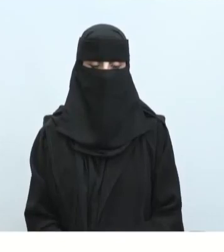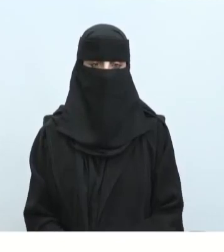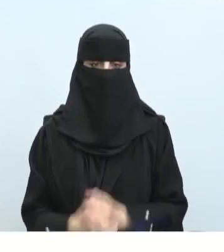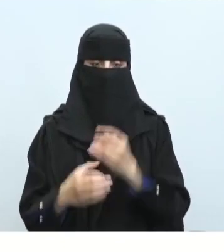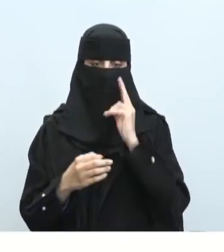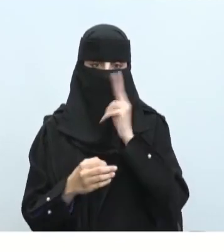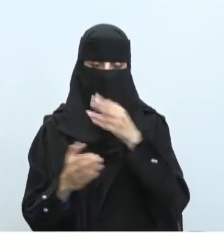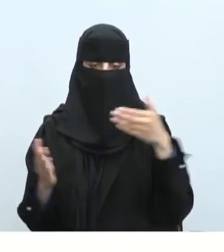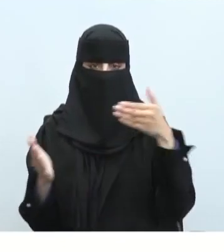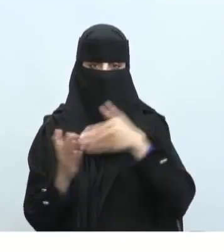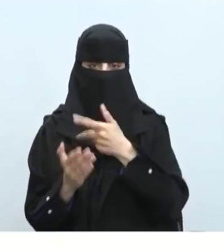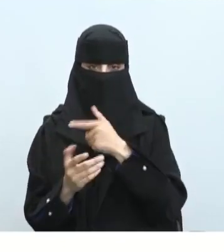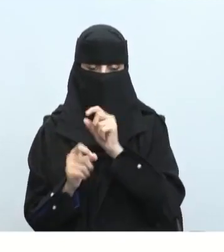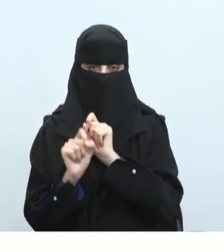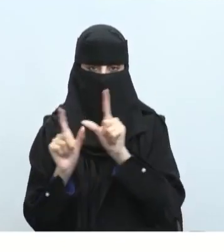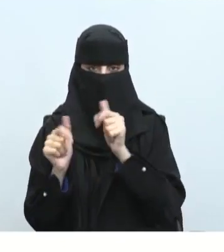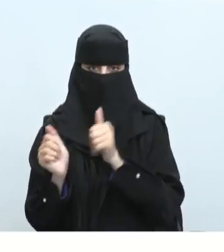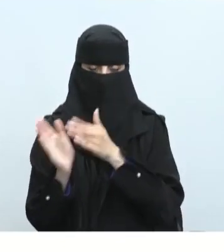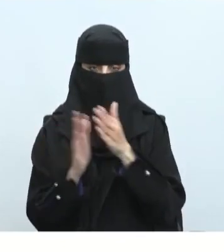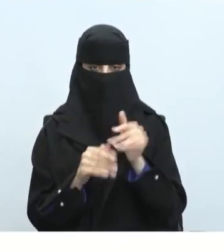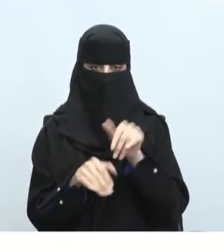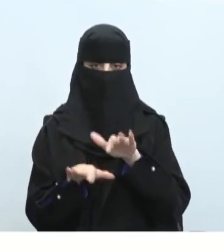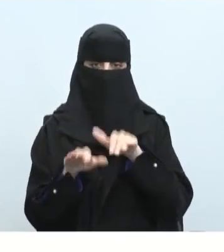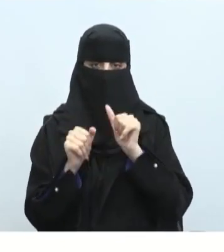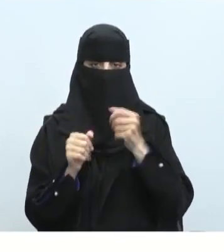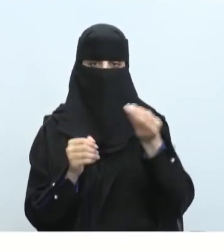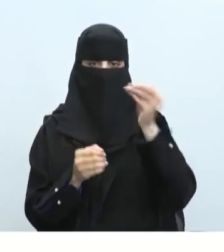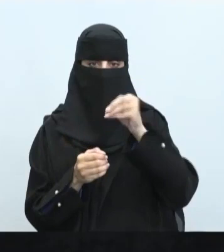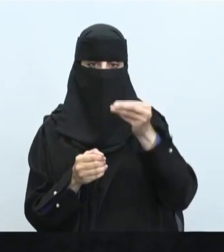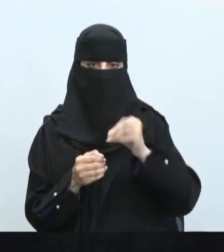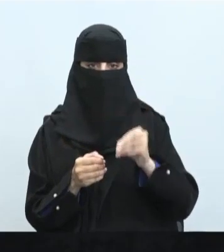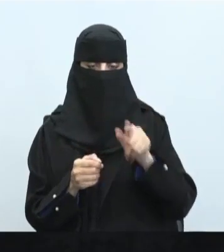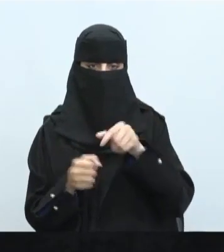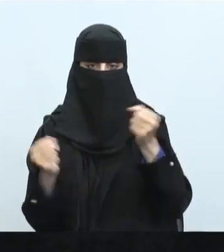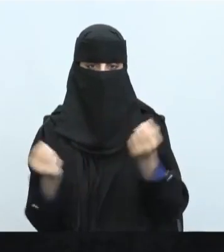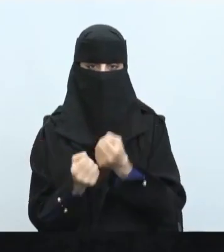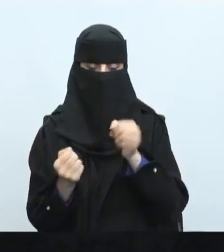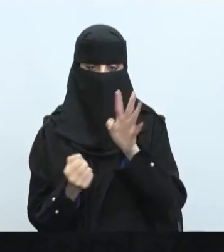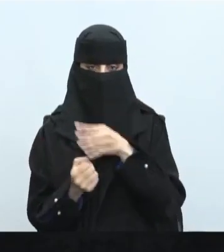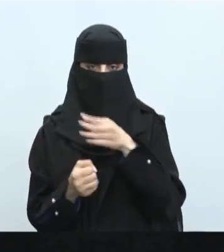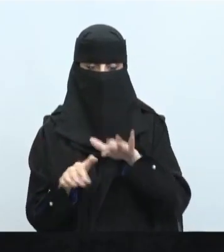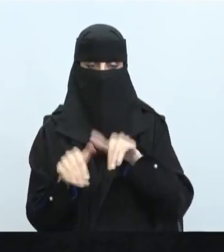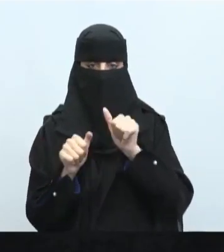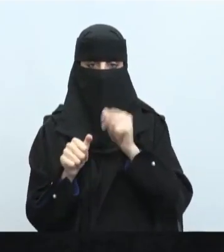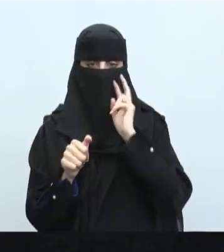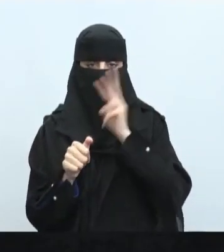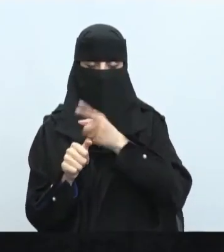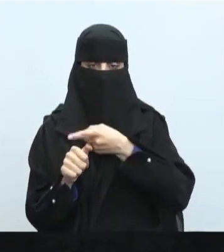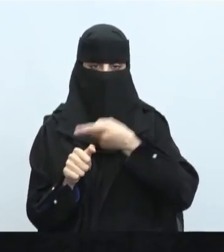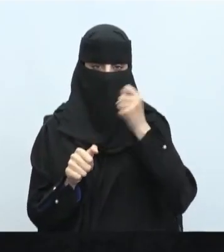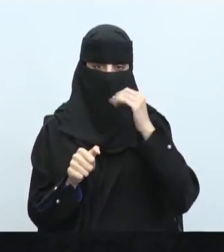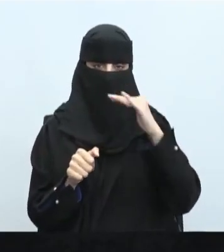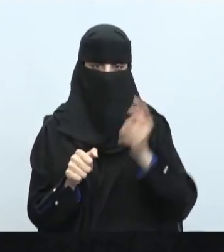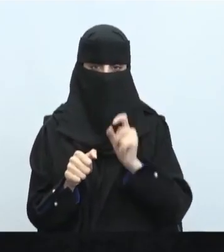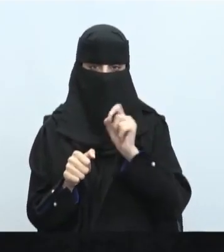اخر الاسم اذا ايضا من خلال حلنا لهذا التدريب استطعنا ان نحدد اسم